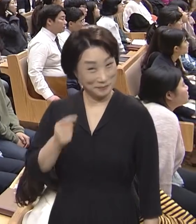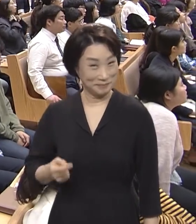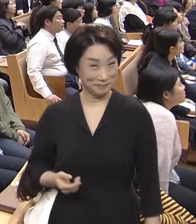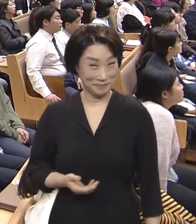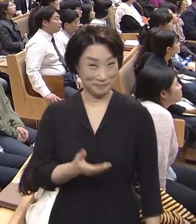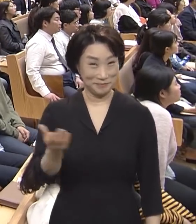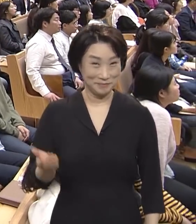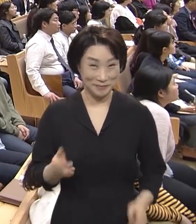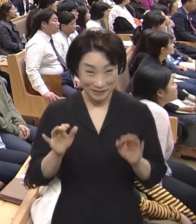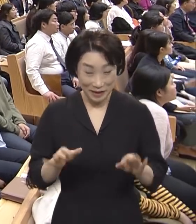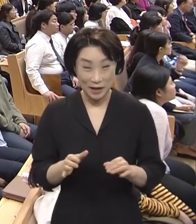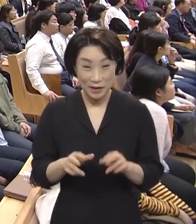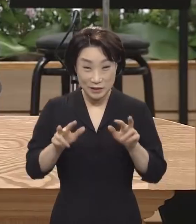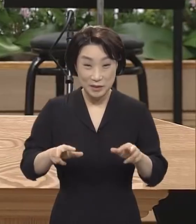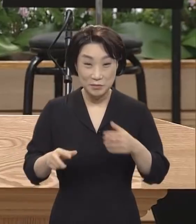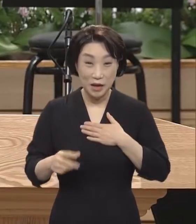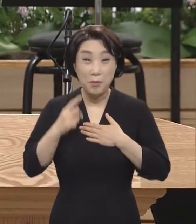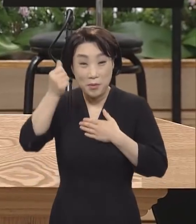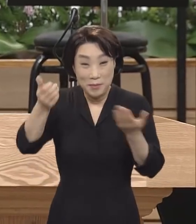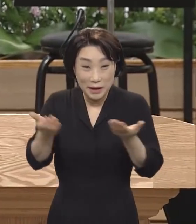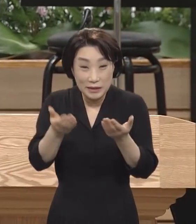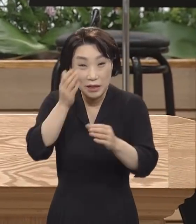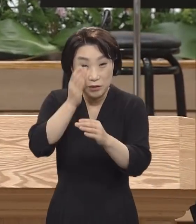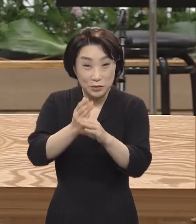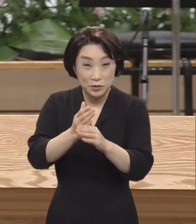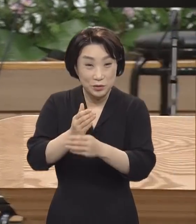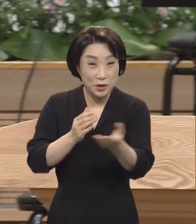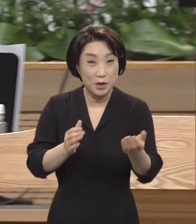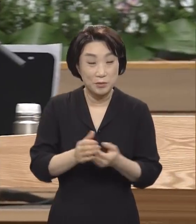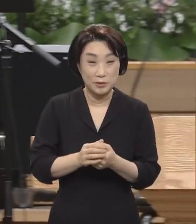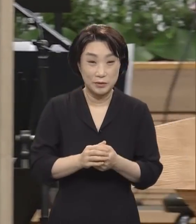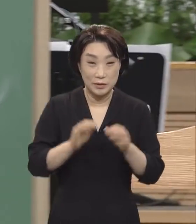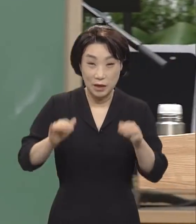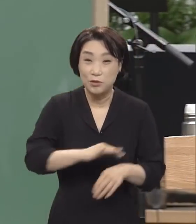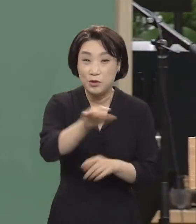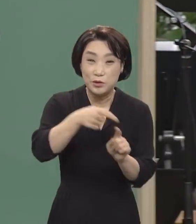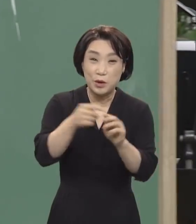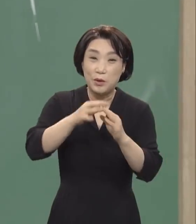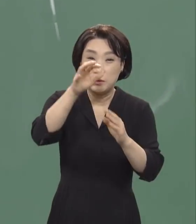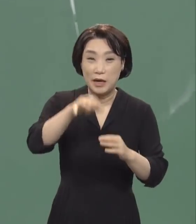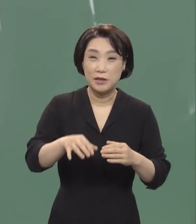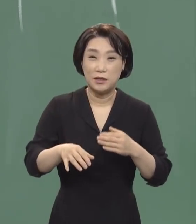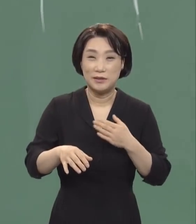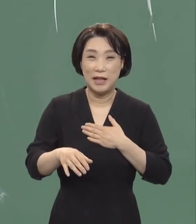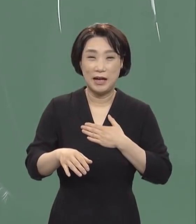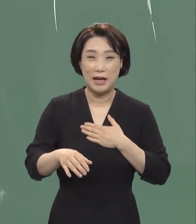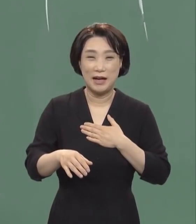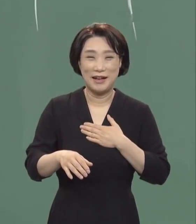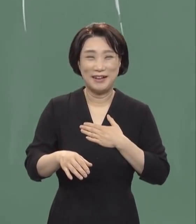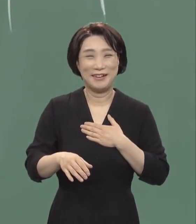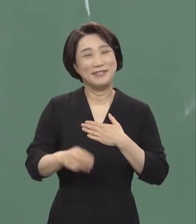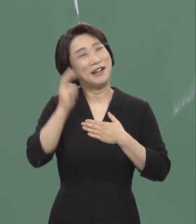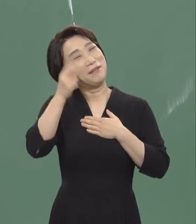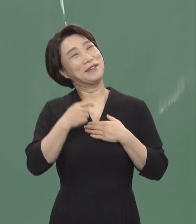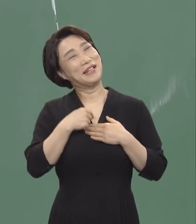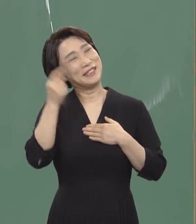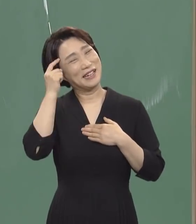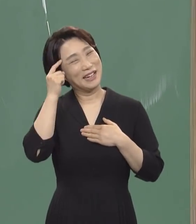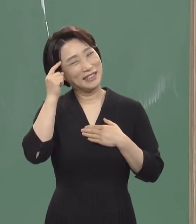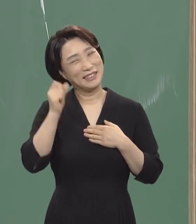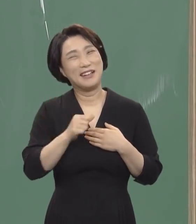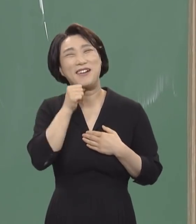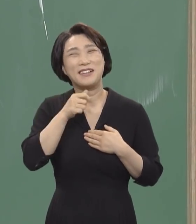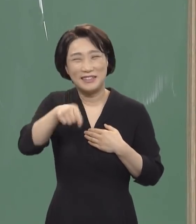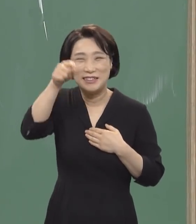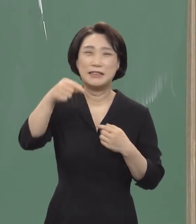지금 제가 목회에 가면서 우리 교회에서 아마 내가 제일 거지여 왜